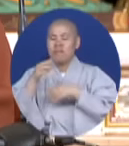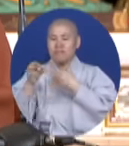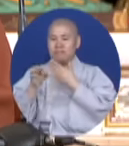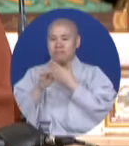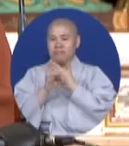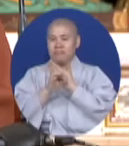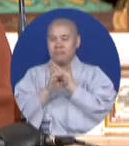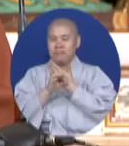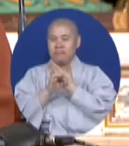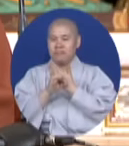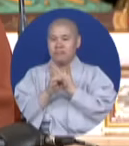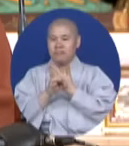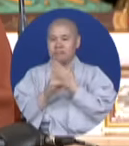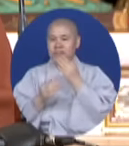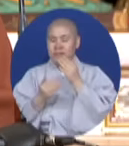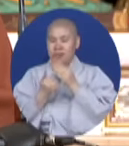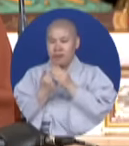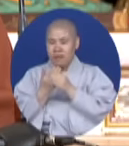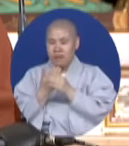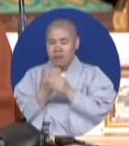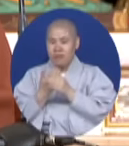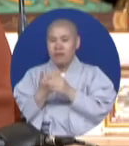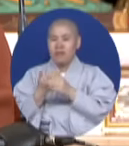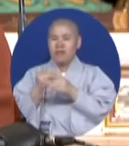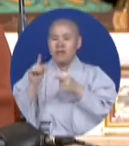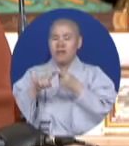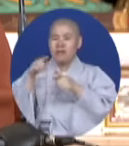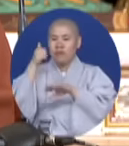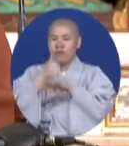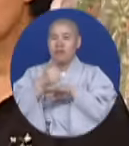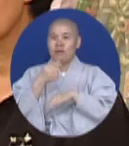일어난 것이라고 하는 결과는 없는 거죠.